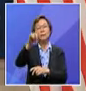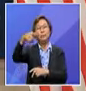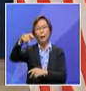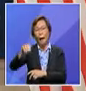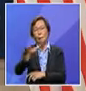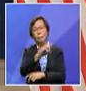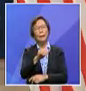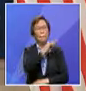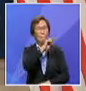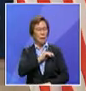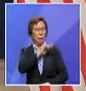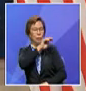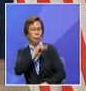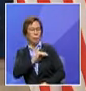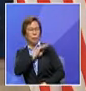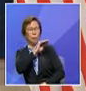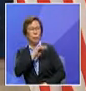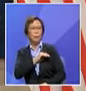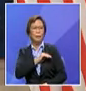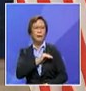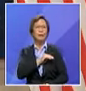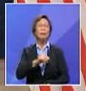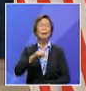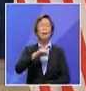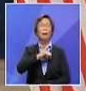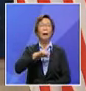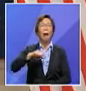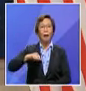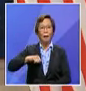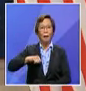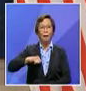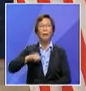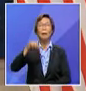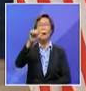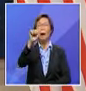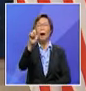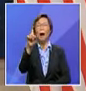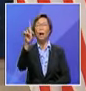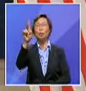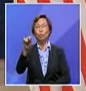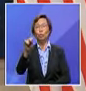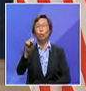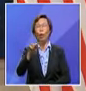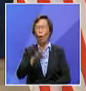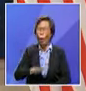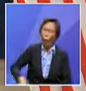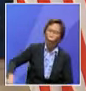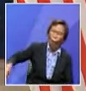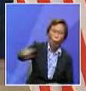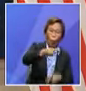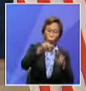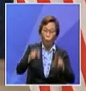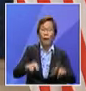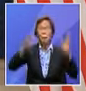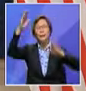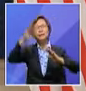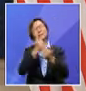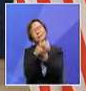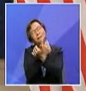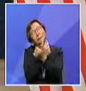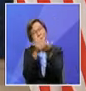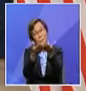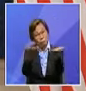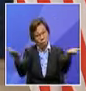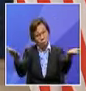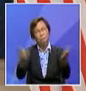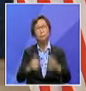Jemaah Menteri, Ahli Majlis Mesyuarat Kerajaan Negeri Terengganu, seluruh rakyat Malaysia yang saya kasihi sekalian.